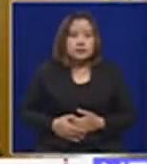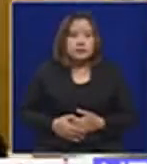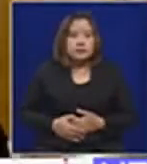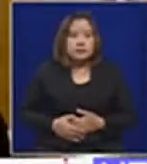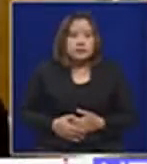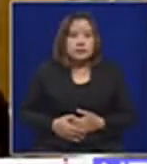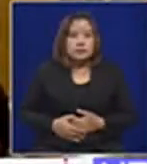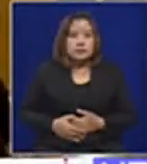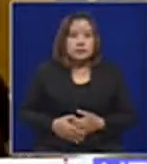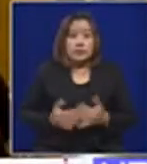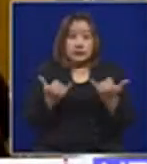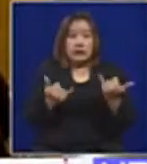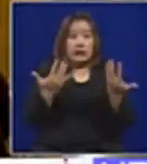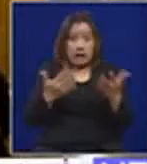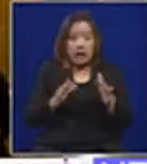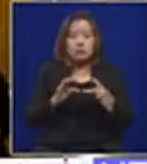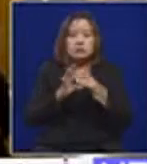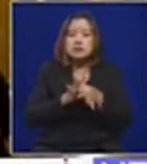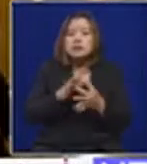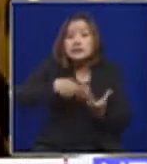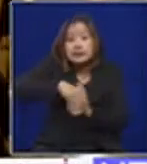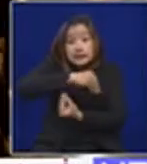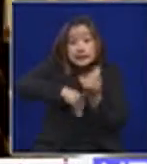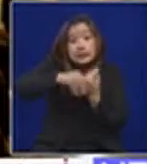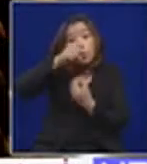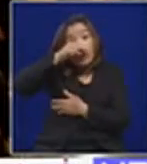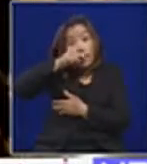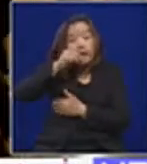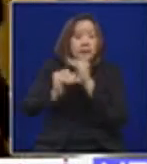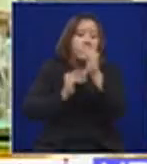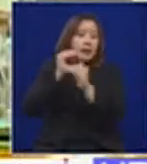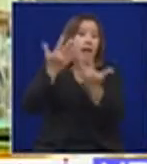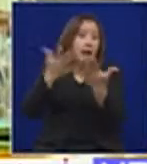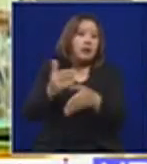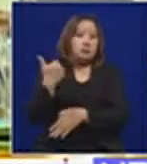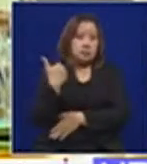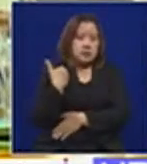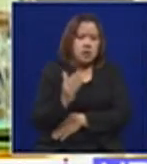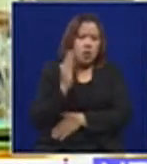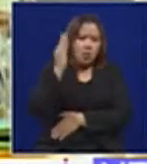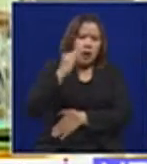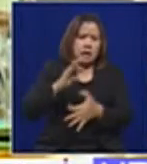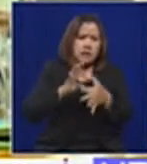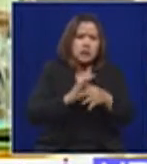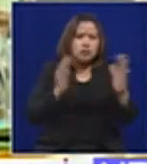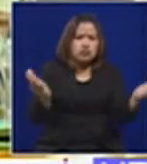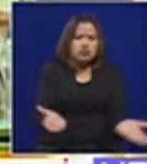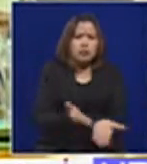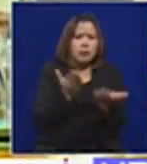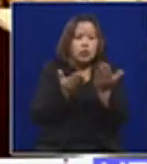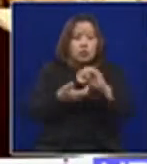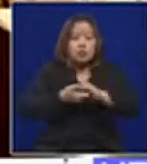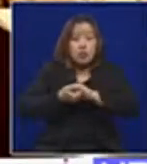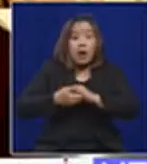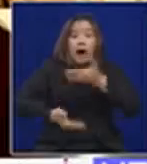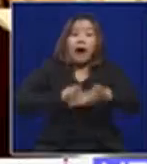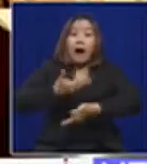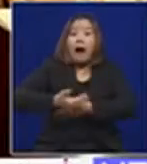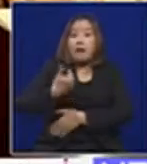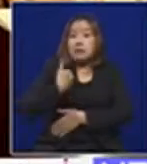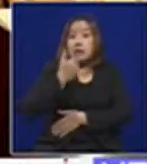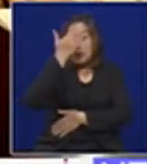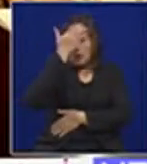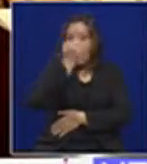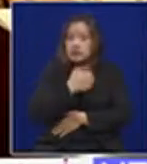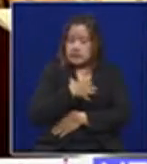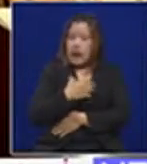นอกจากการเดินหน้าพัฒนาเศรษฐกิจภายในประเทศของรัฐบาลแล้วการเดินหน้าเปิดเกมรุกในตลาดการค้าระหว่างประเทศก็มีการเร่งรัดและกระตุ้นให้